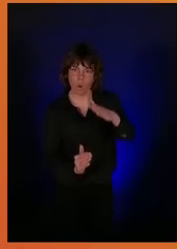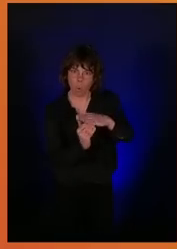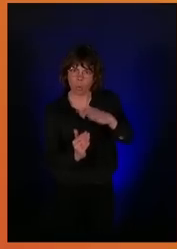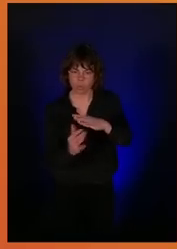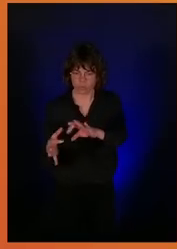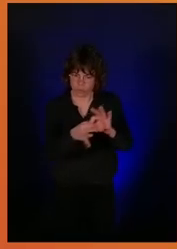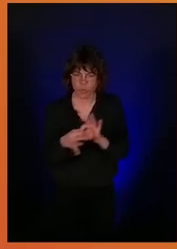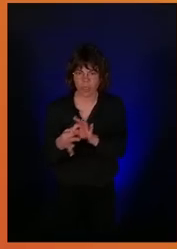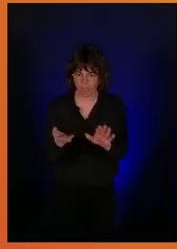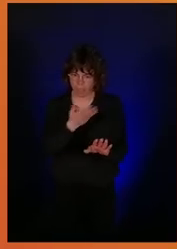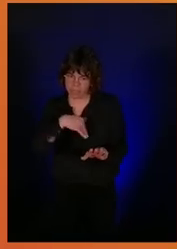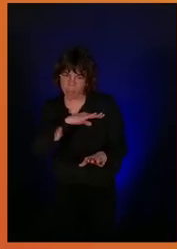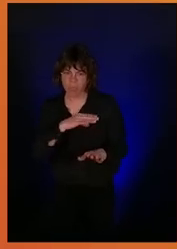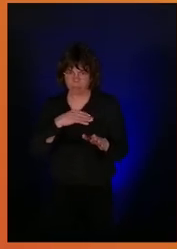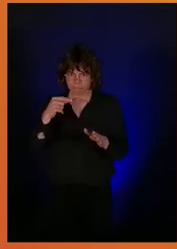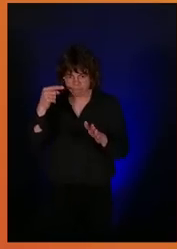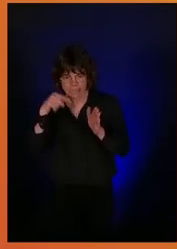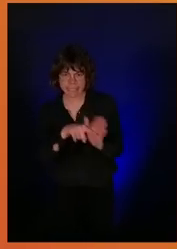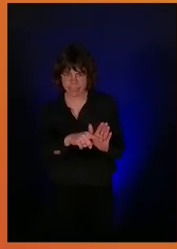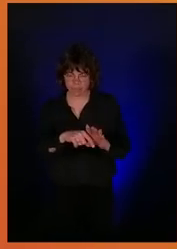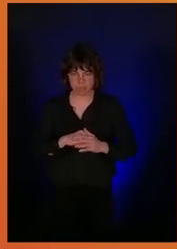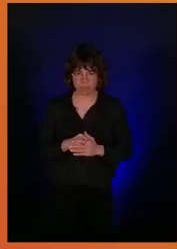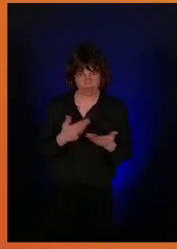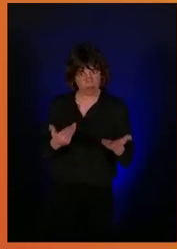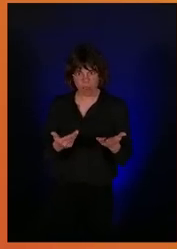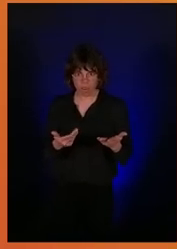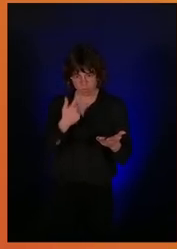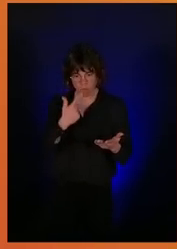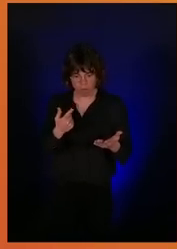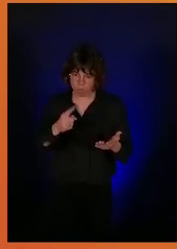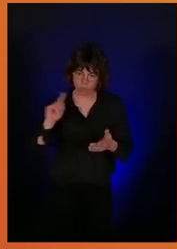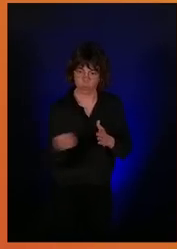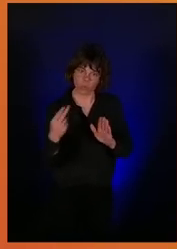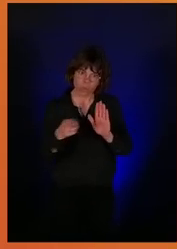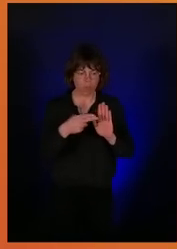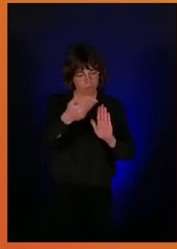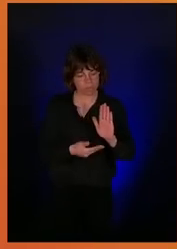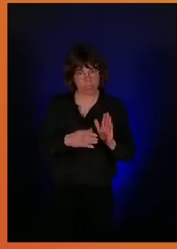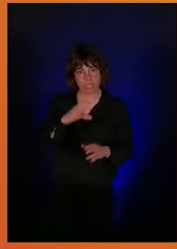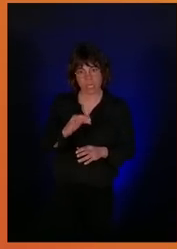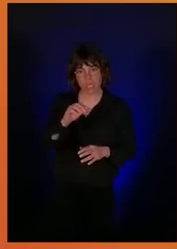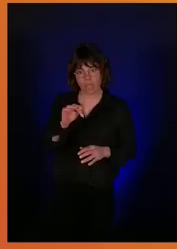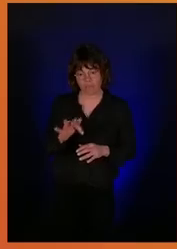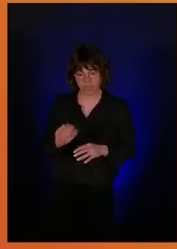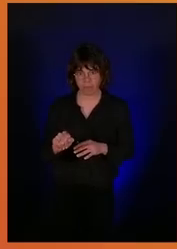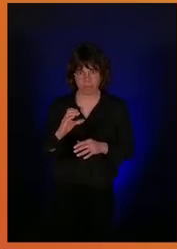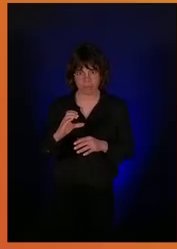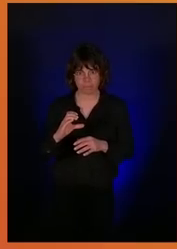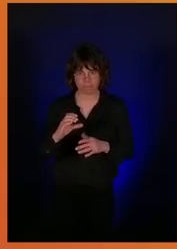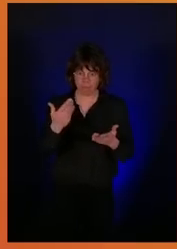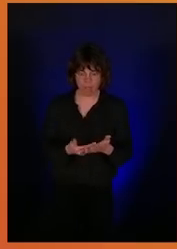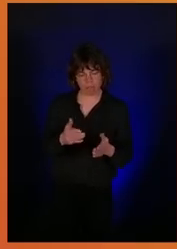solidaires, responsables et éthiques. Et nous estimons que cela devrait être la norme. La CFC attire l'attention de